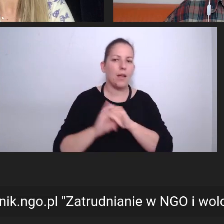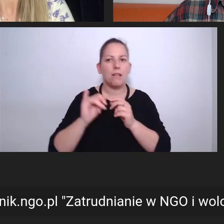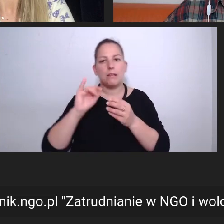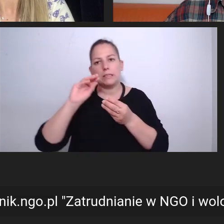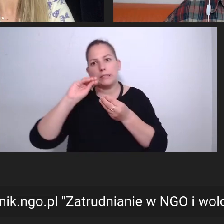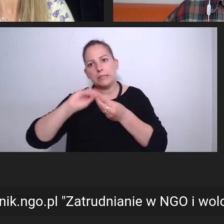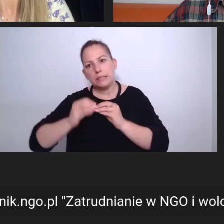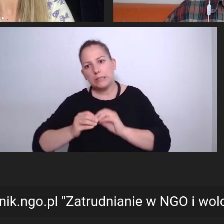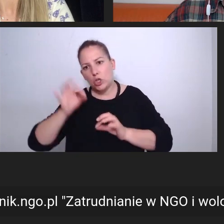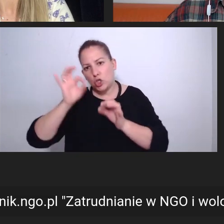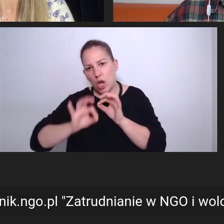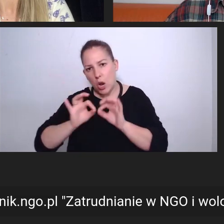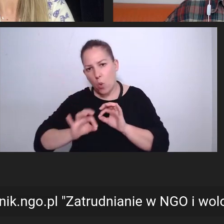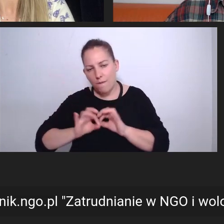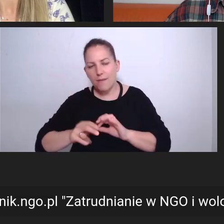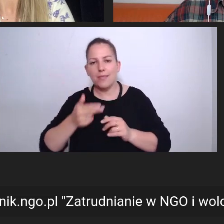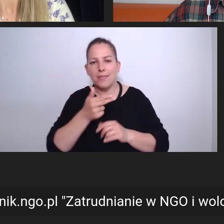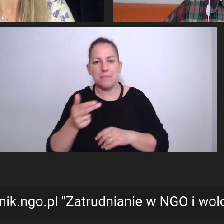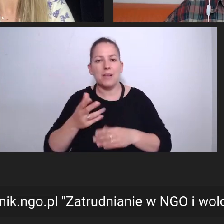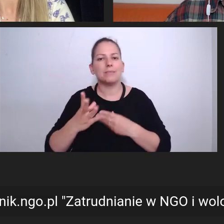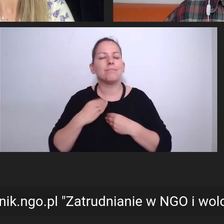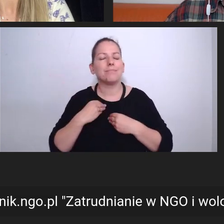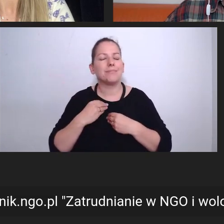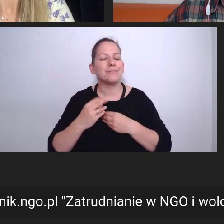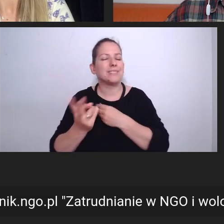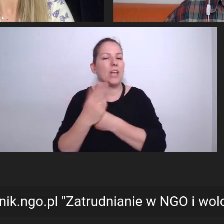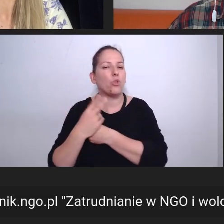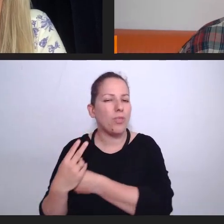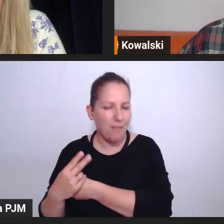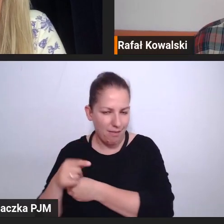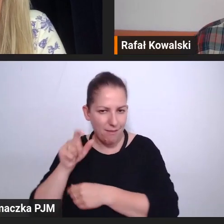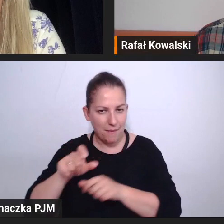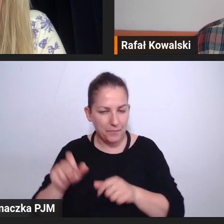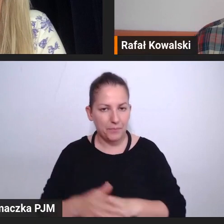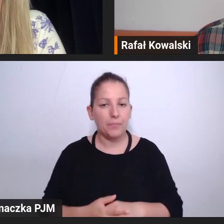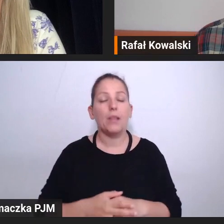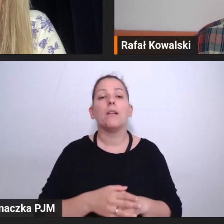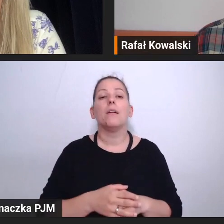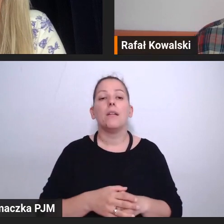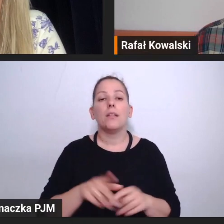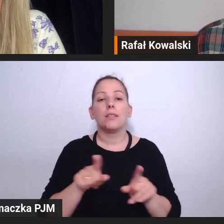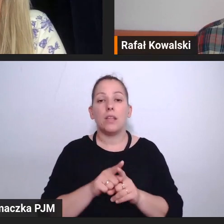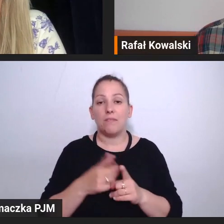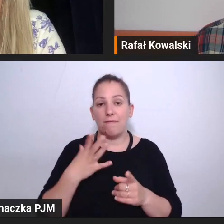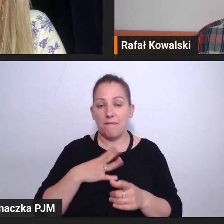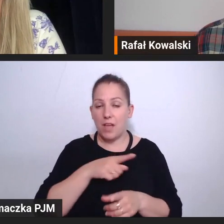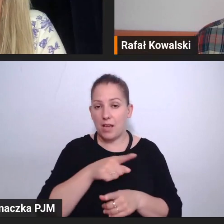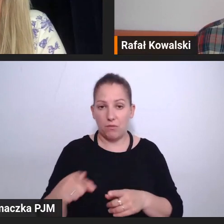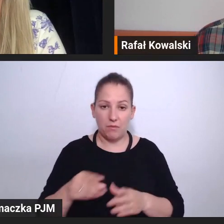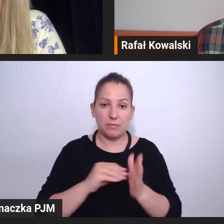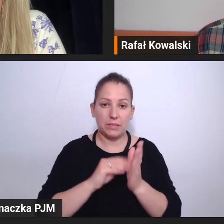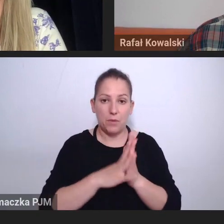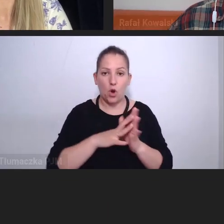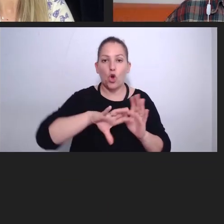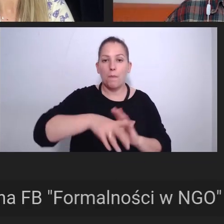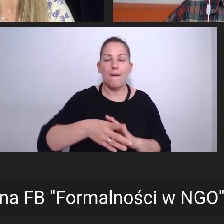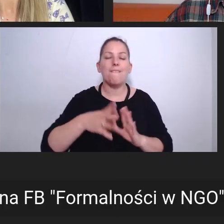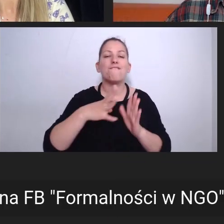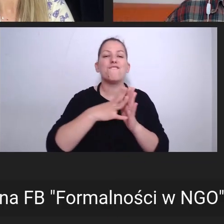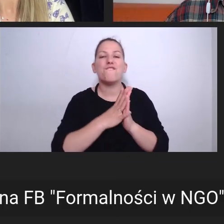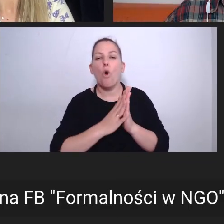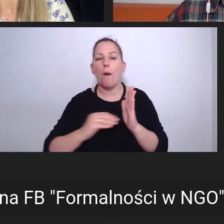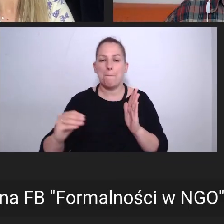już szczegółowe na temat zatrudniania w NGO znajdziecie. Namawiam też do tego, żeby zapisywać się do grupy formalności